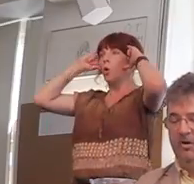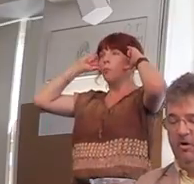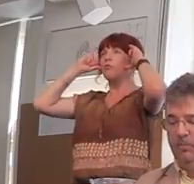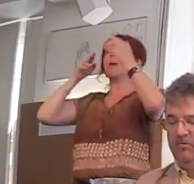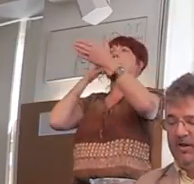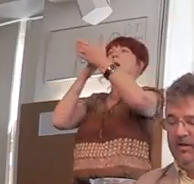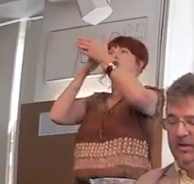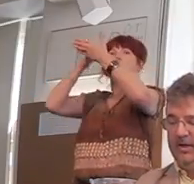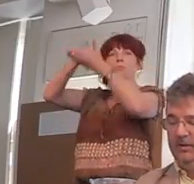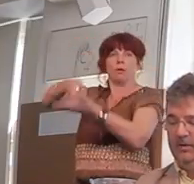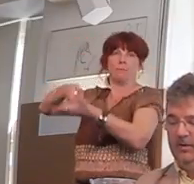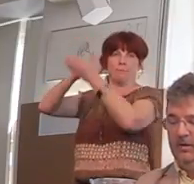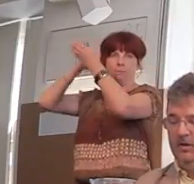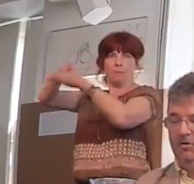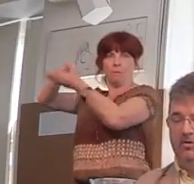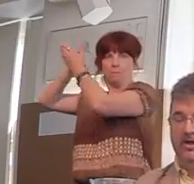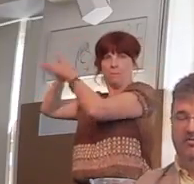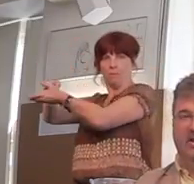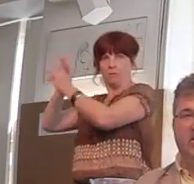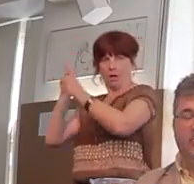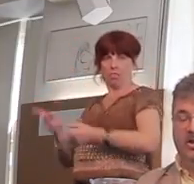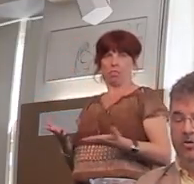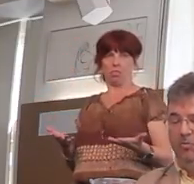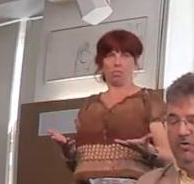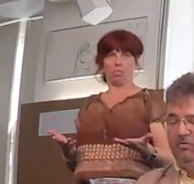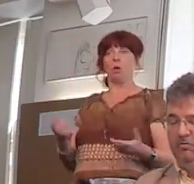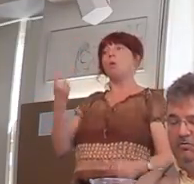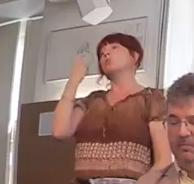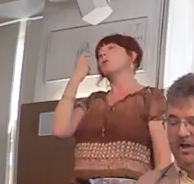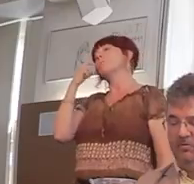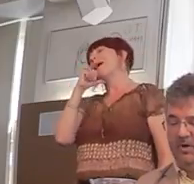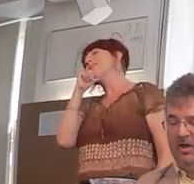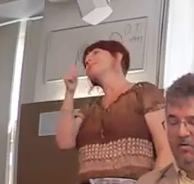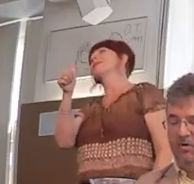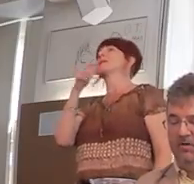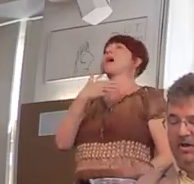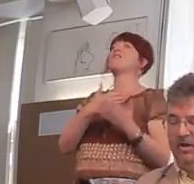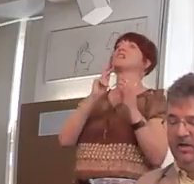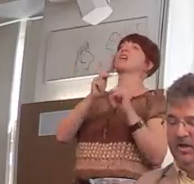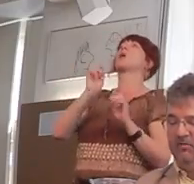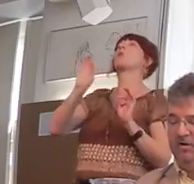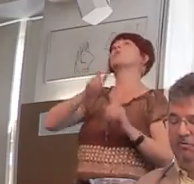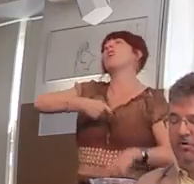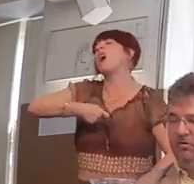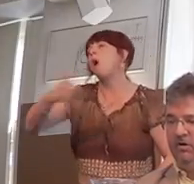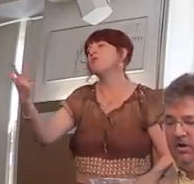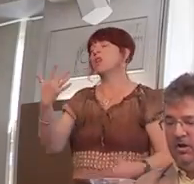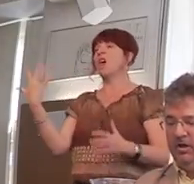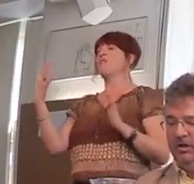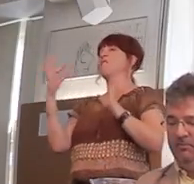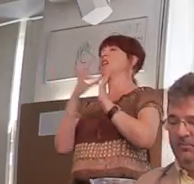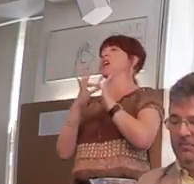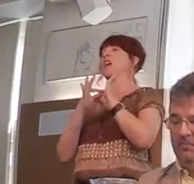Klischees auch beseitigen kann. Und da geht es dann nicht mehr darum, was ist gut vermarktbar oder welche Kriterien werden erfüllt oder